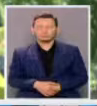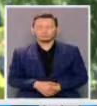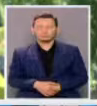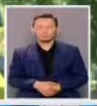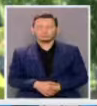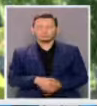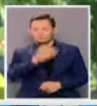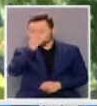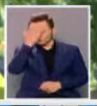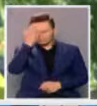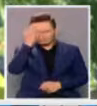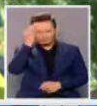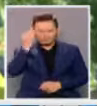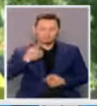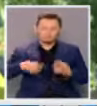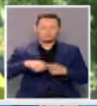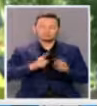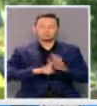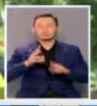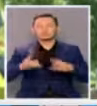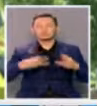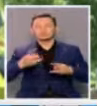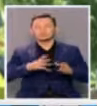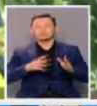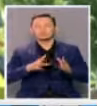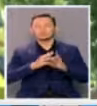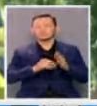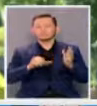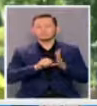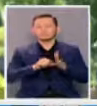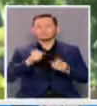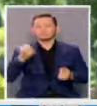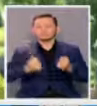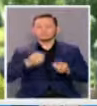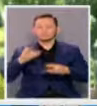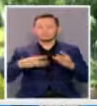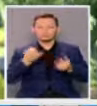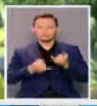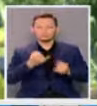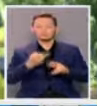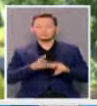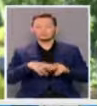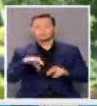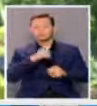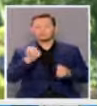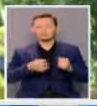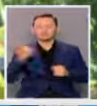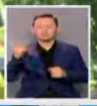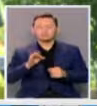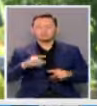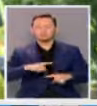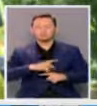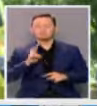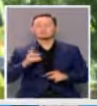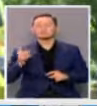В первом квартале мы уже перекрасили 6 санитарных автомобилей. Это все реанимационные автомобили, которые